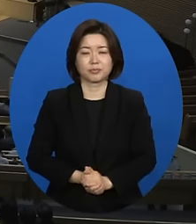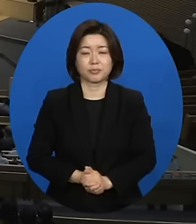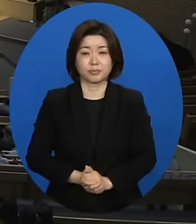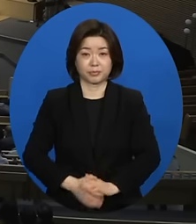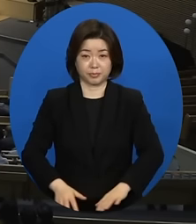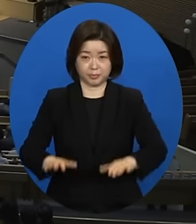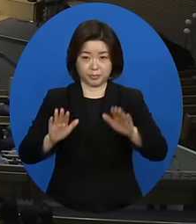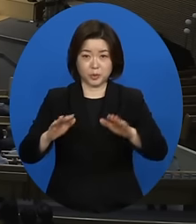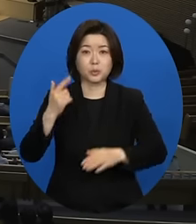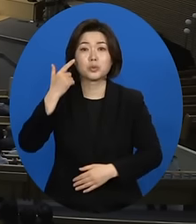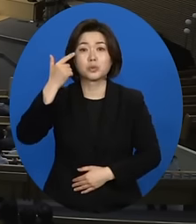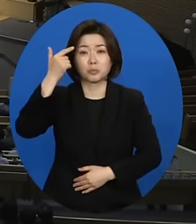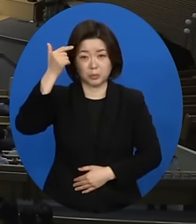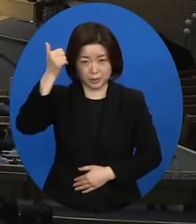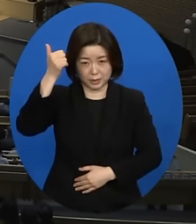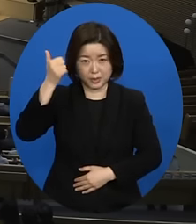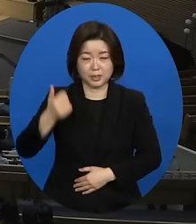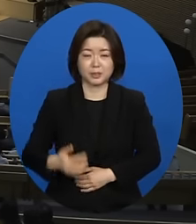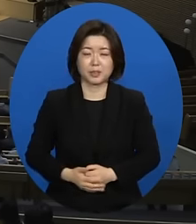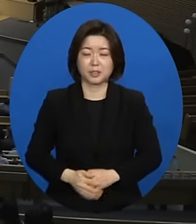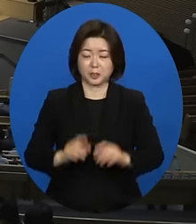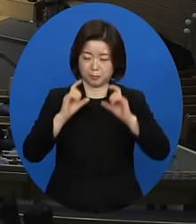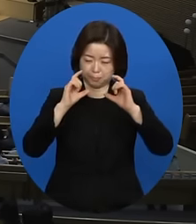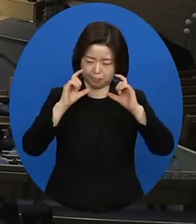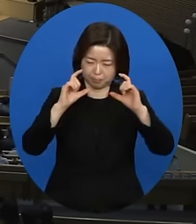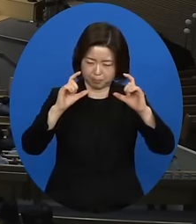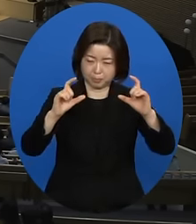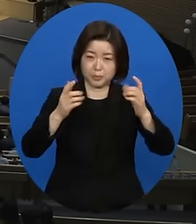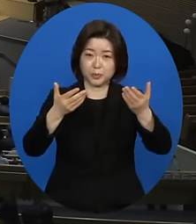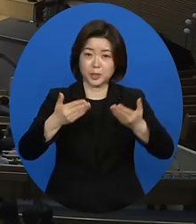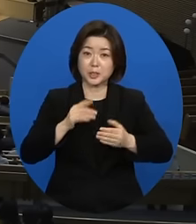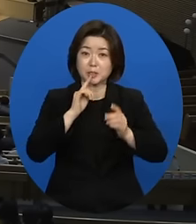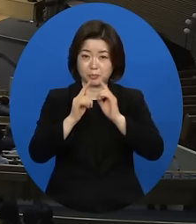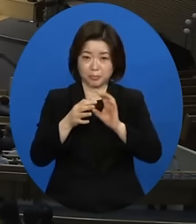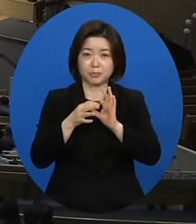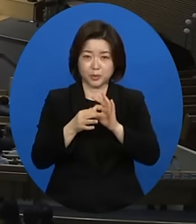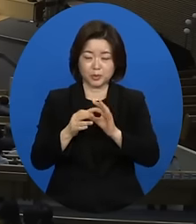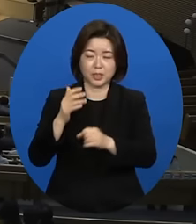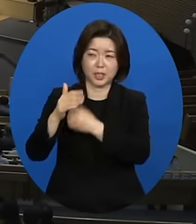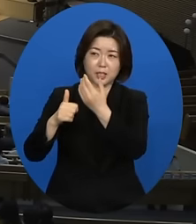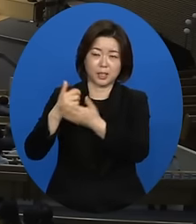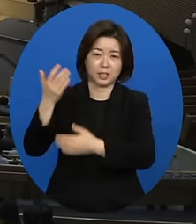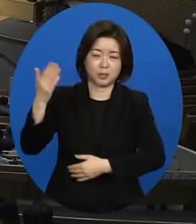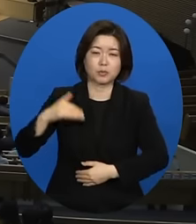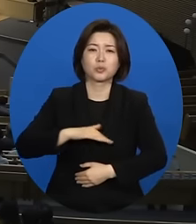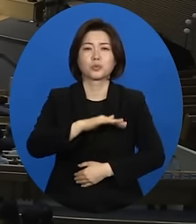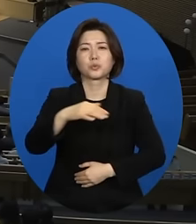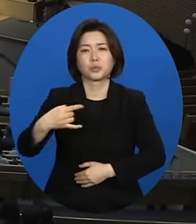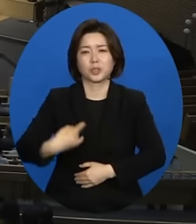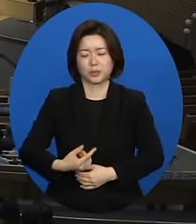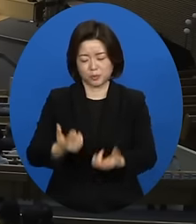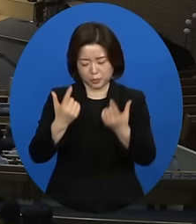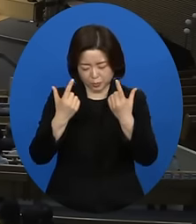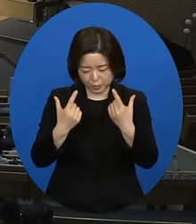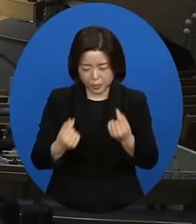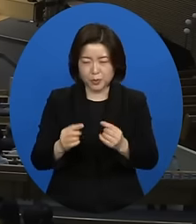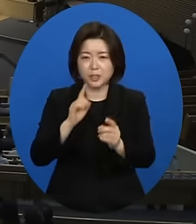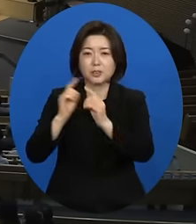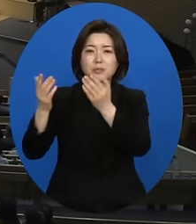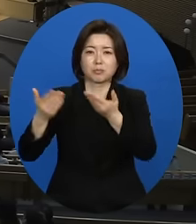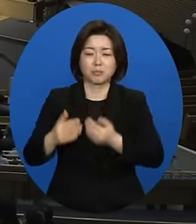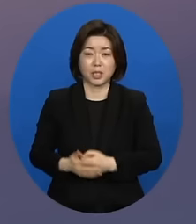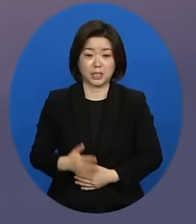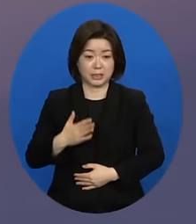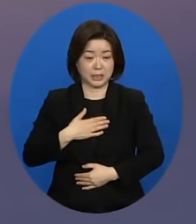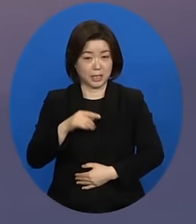오늘 목사님께서 선포해 주신 말씀을 통해 하나님께서는 우리에게도 말씀하십니다. 나는 그